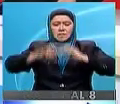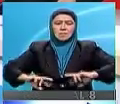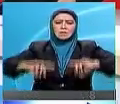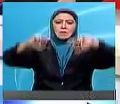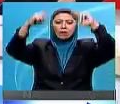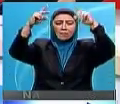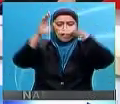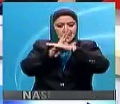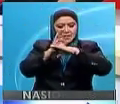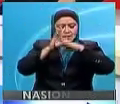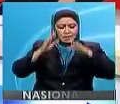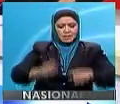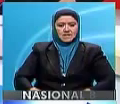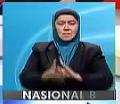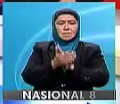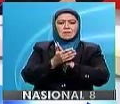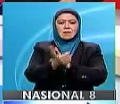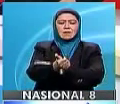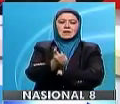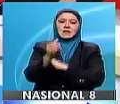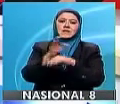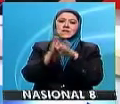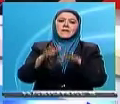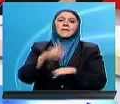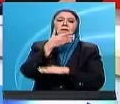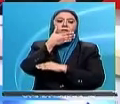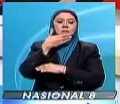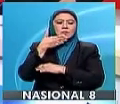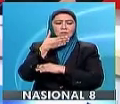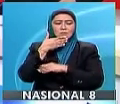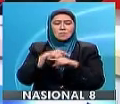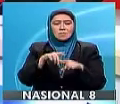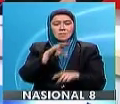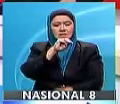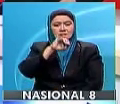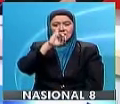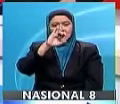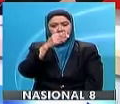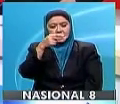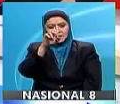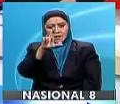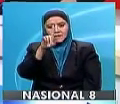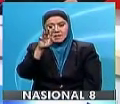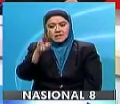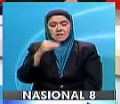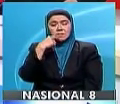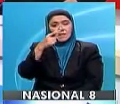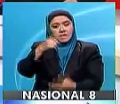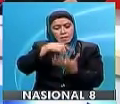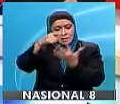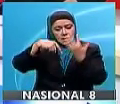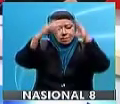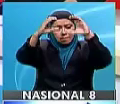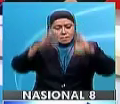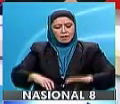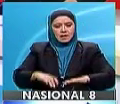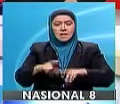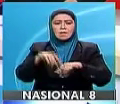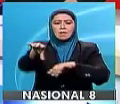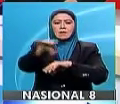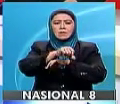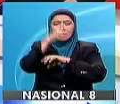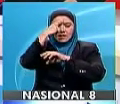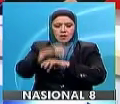keupayaan usahawan muda. Jelas Presiden SME Malaysia Michael Kang, antara langkah yang akan diambil memanfaatkan kewujudan